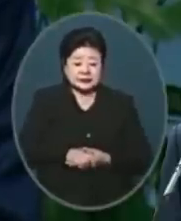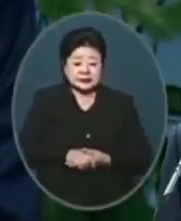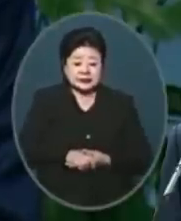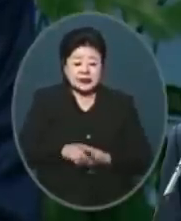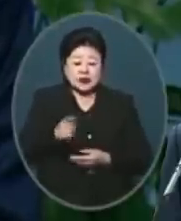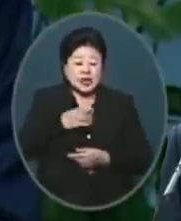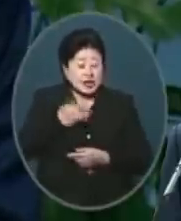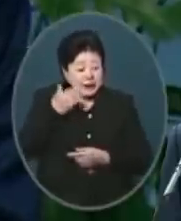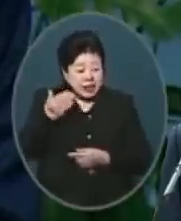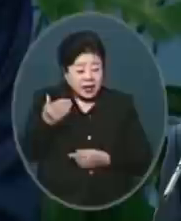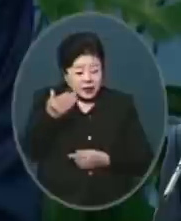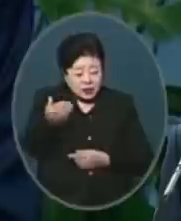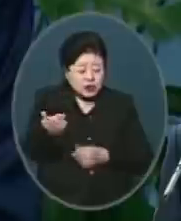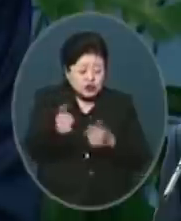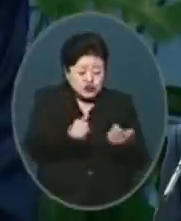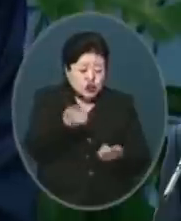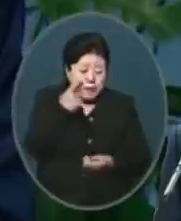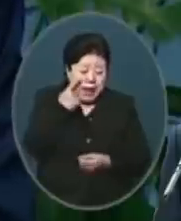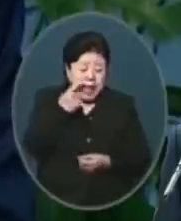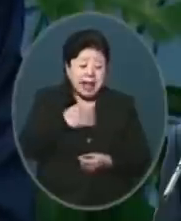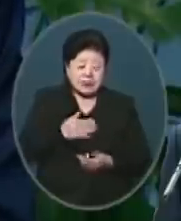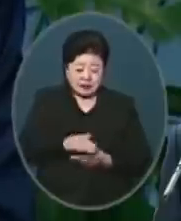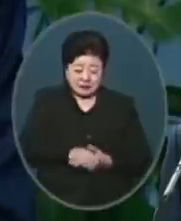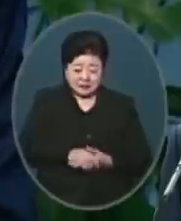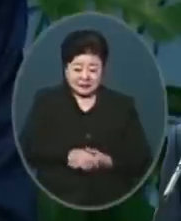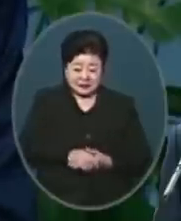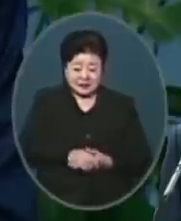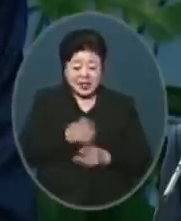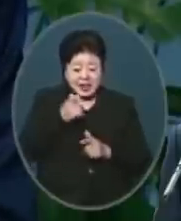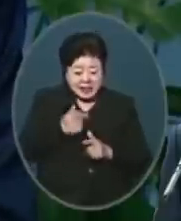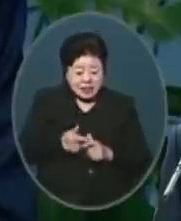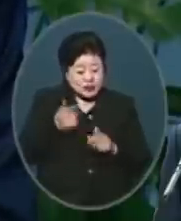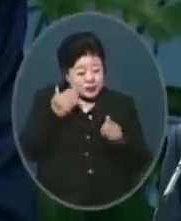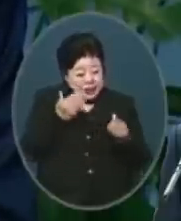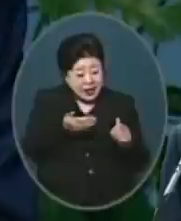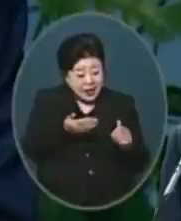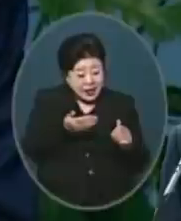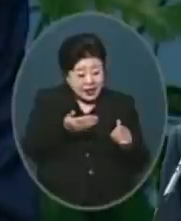어떻게 하나? 너희들 죽어봐야 한다. 예수님에게